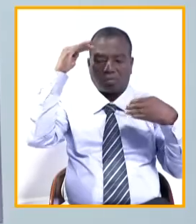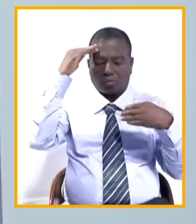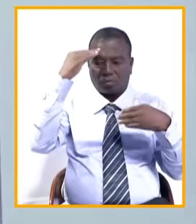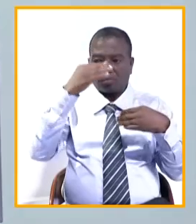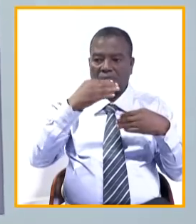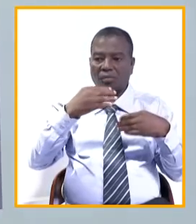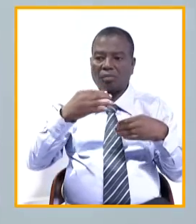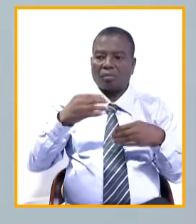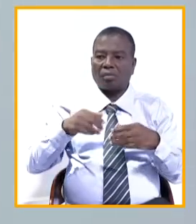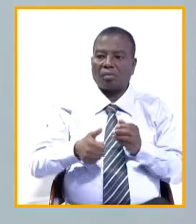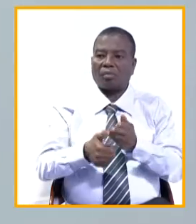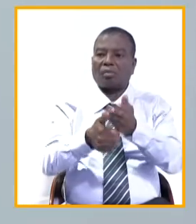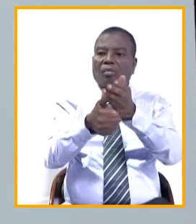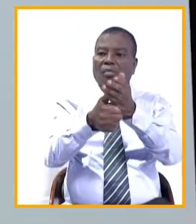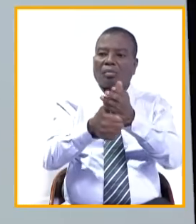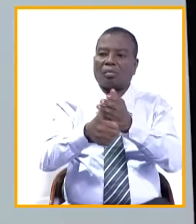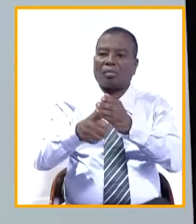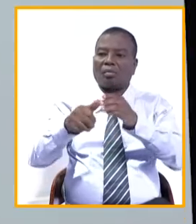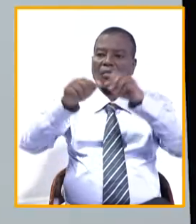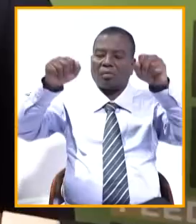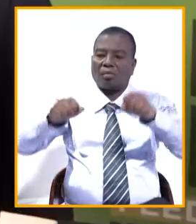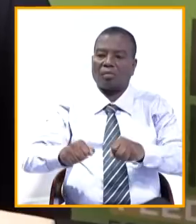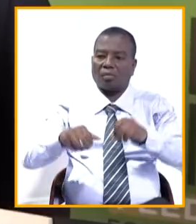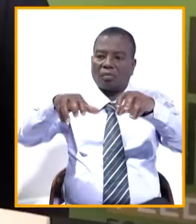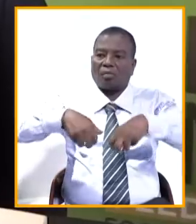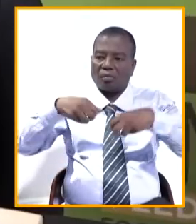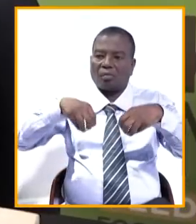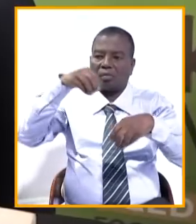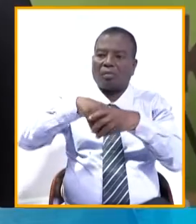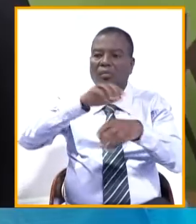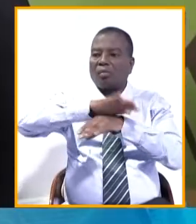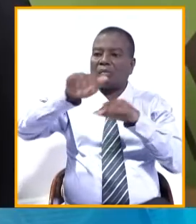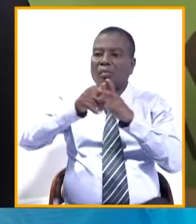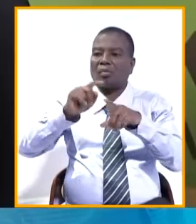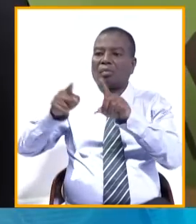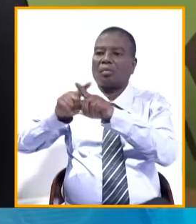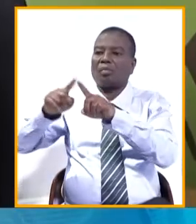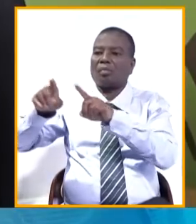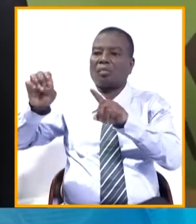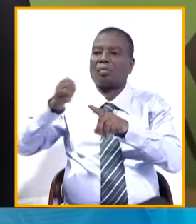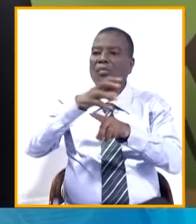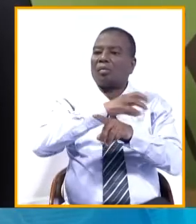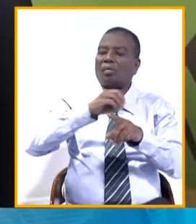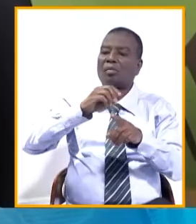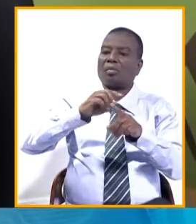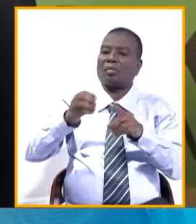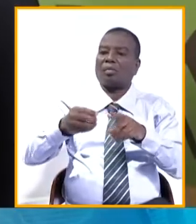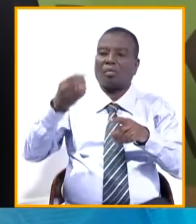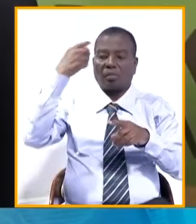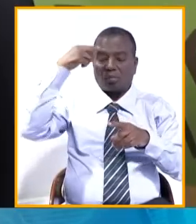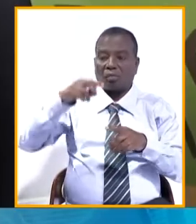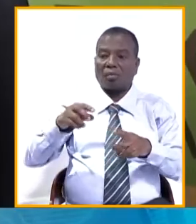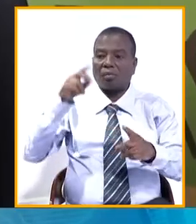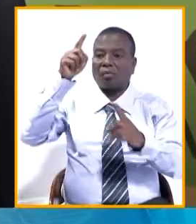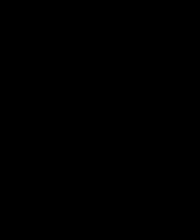et halieutiques. Accompagner le secteur agricole dans toute sa diversité végétale et animale pour